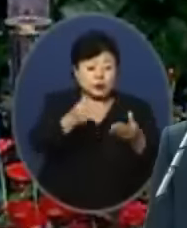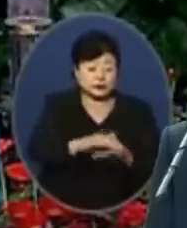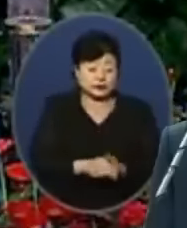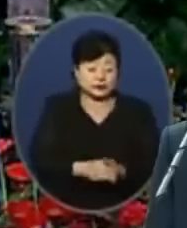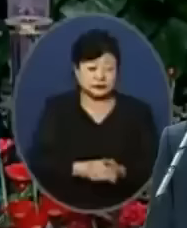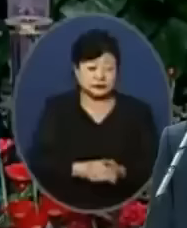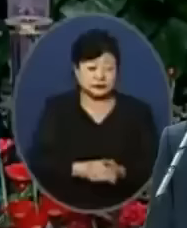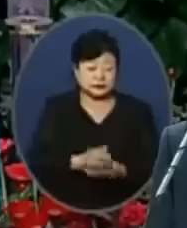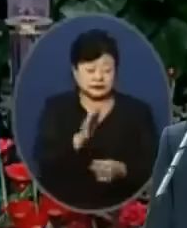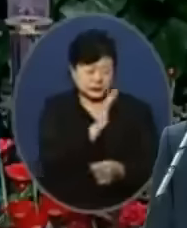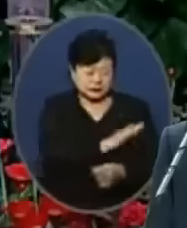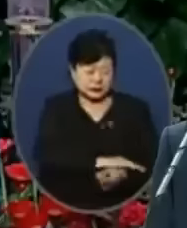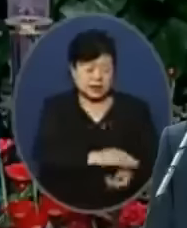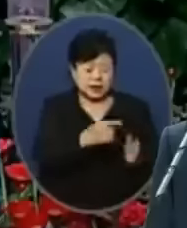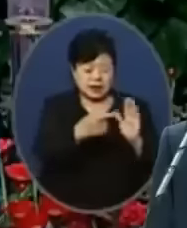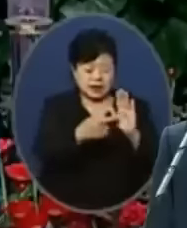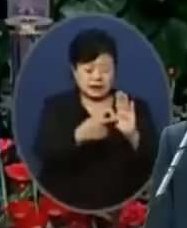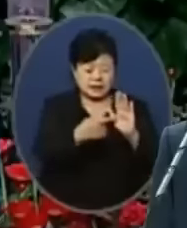출중하게